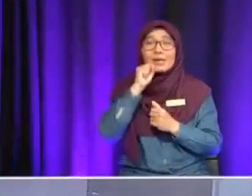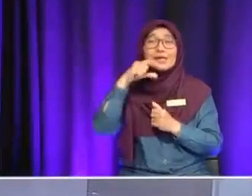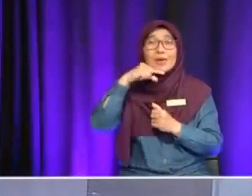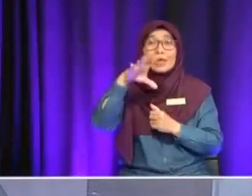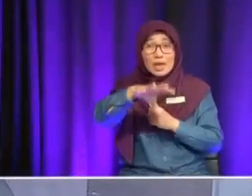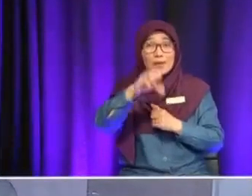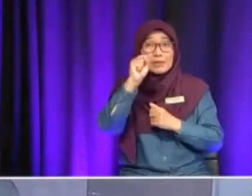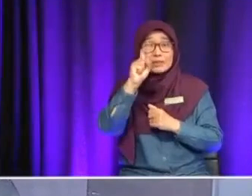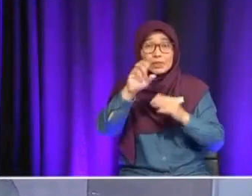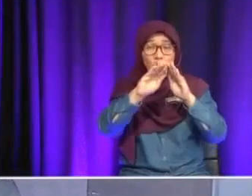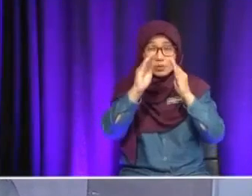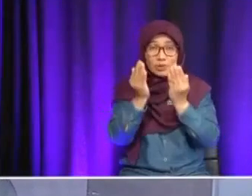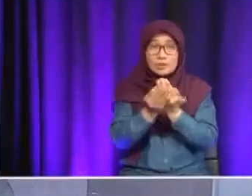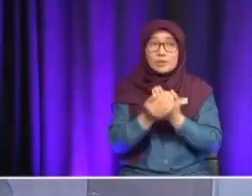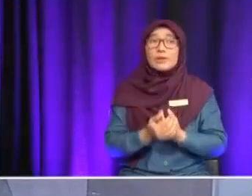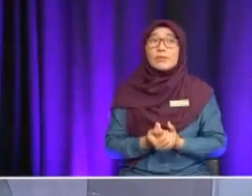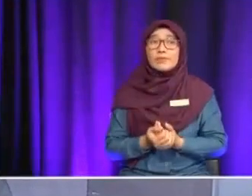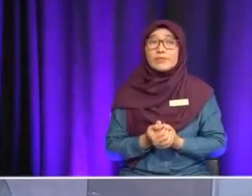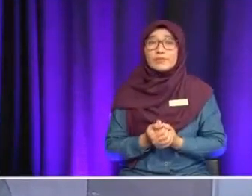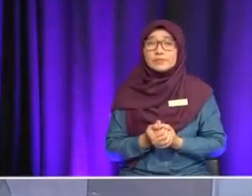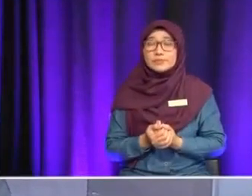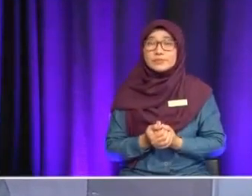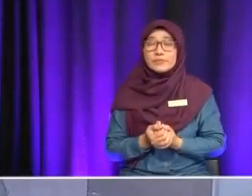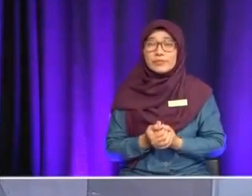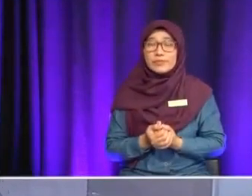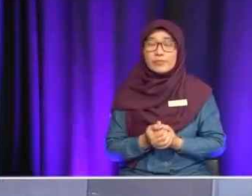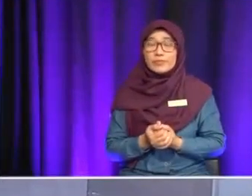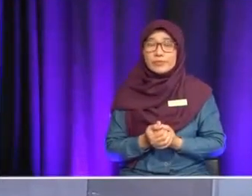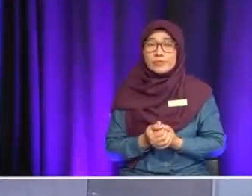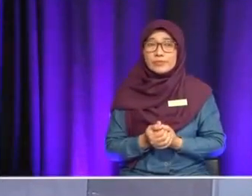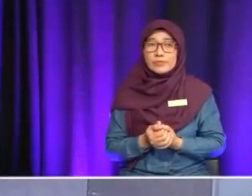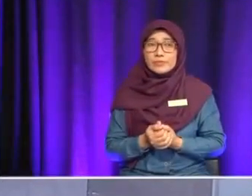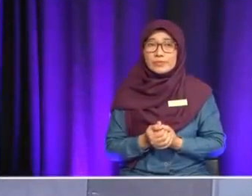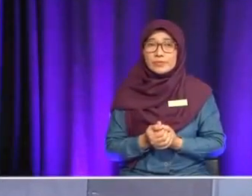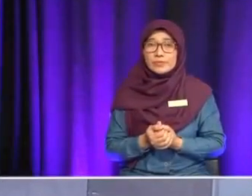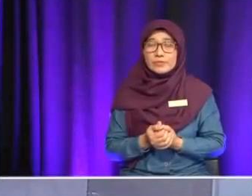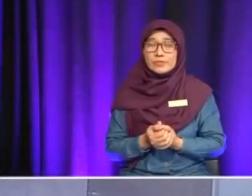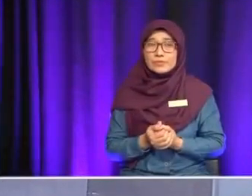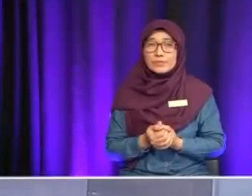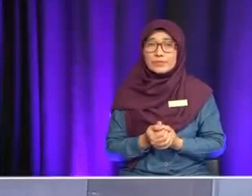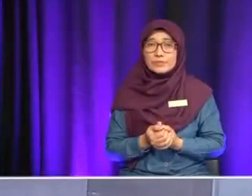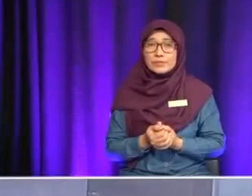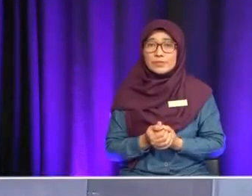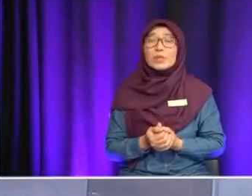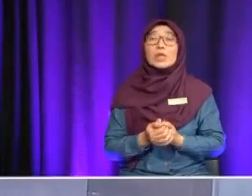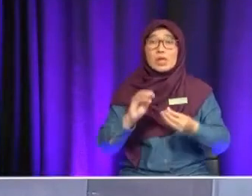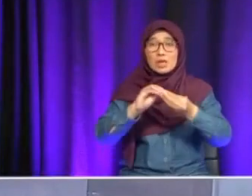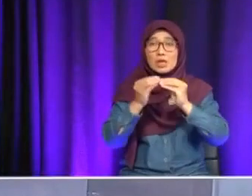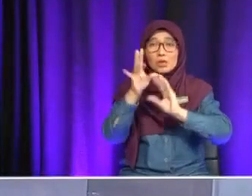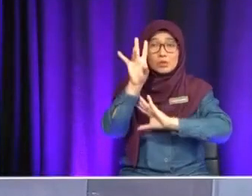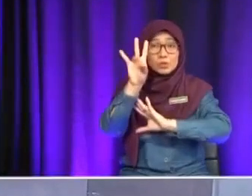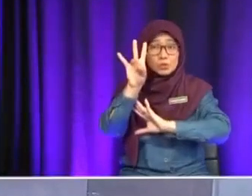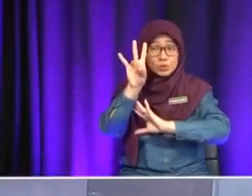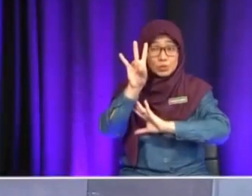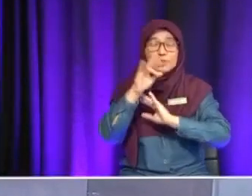Ya, oh, nanti baru kita saya Ustazah boleh tolong bacakan soalan untuk Hafiz. Okey, saya pilih nombor 7. Okey,